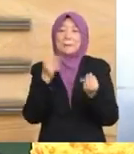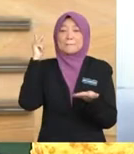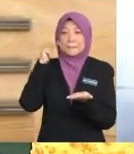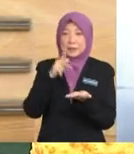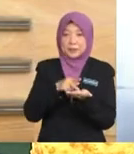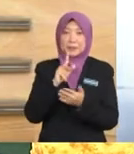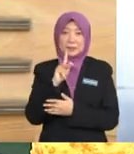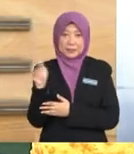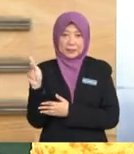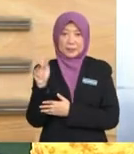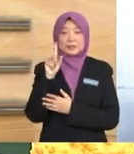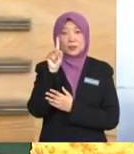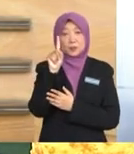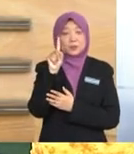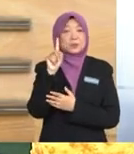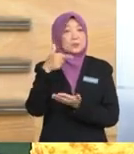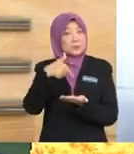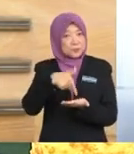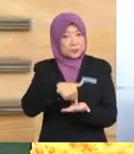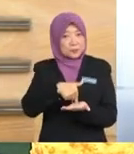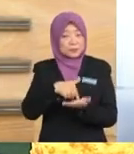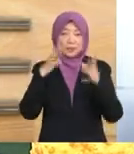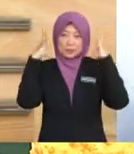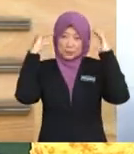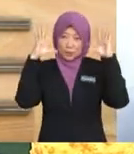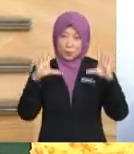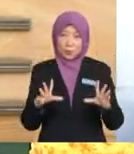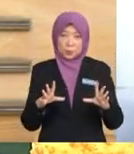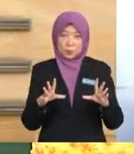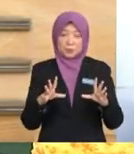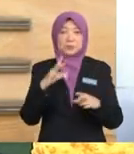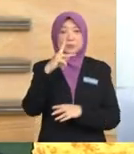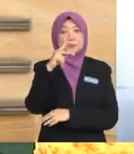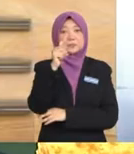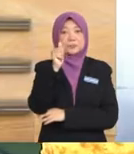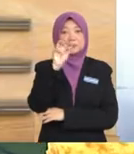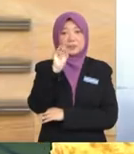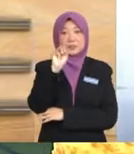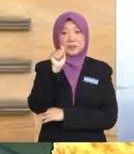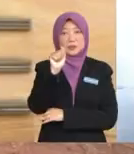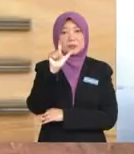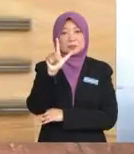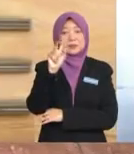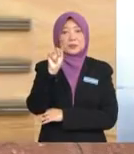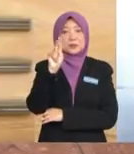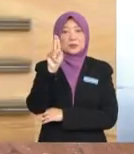sekali lagi cikgu yang bersama kita hari ini, iaitu Cikgu Kamarunisa. Silakan, cikgu.